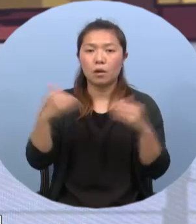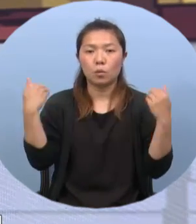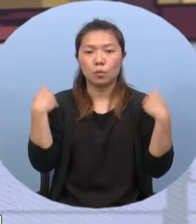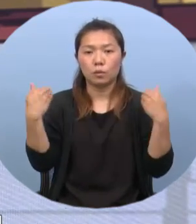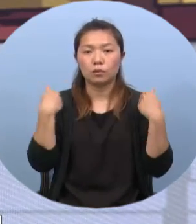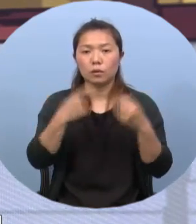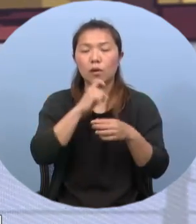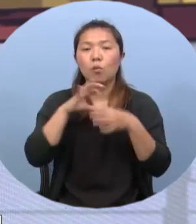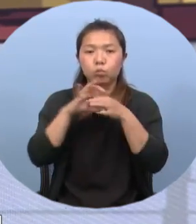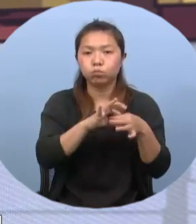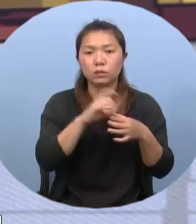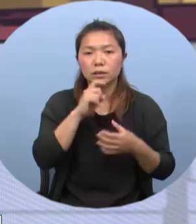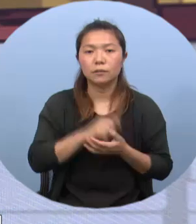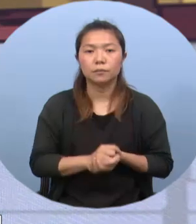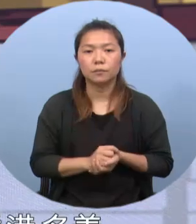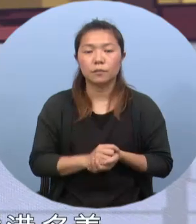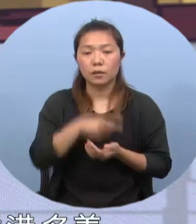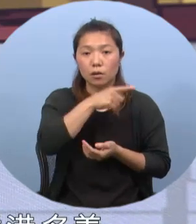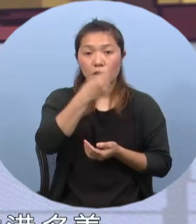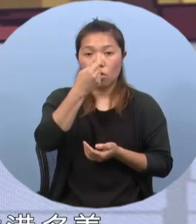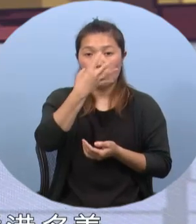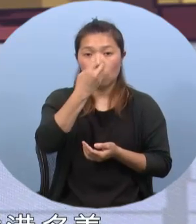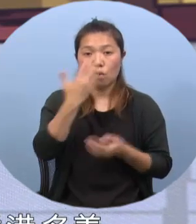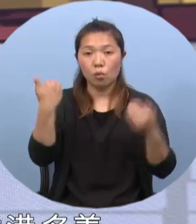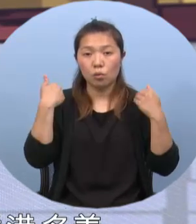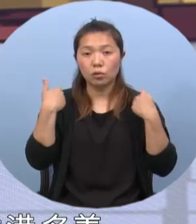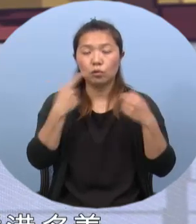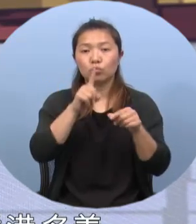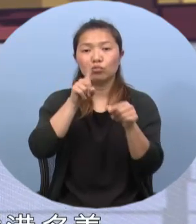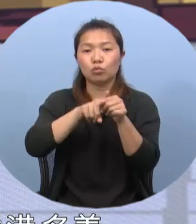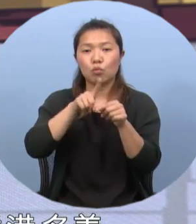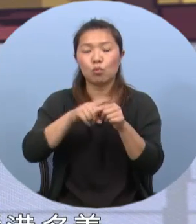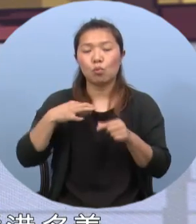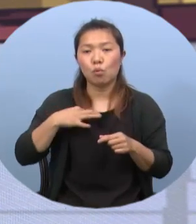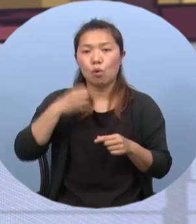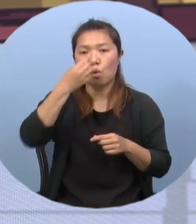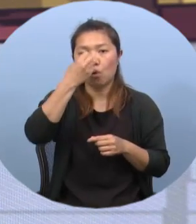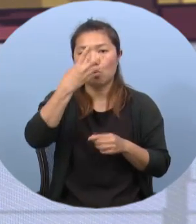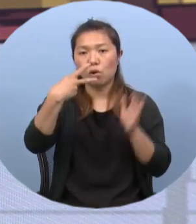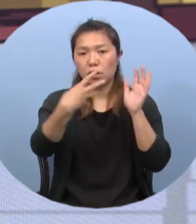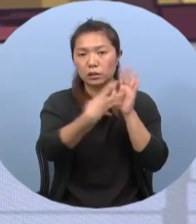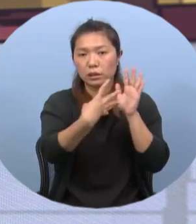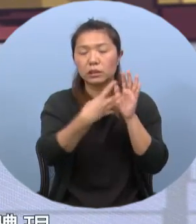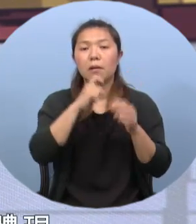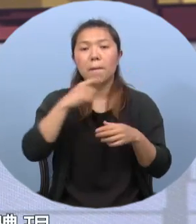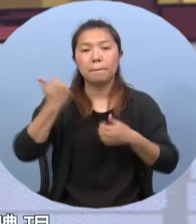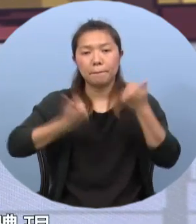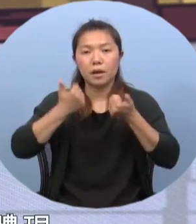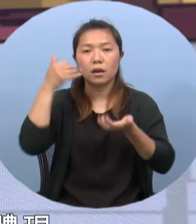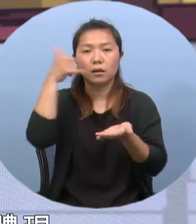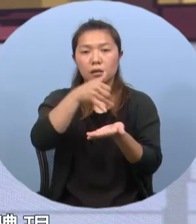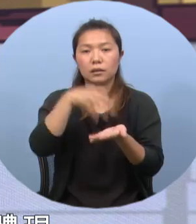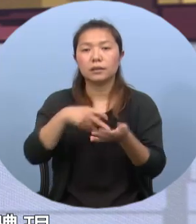界都是息息相關。事實上，香港運動員以中國香港的名義參加國際比賽，本